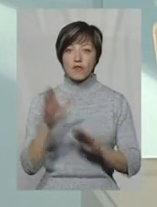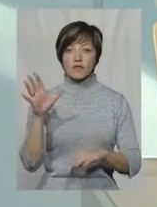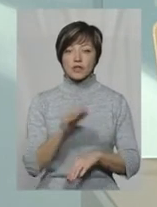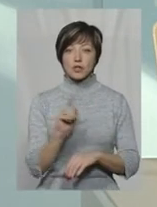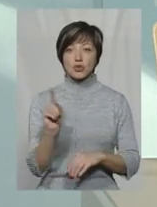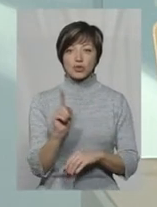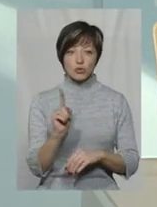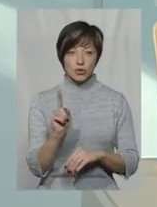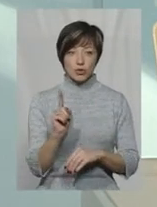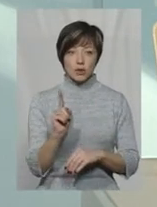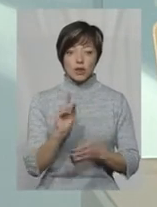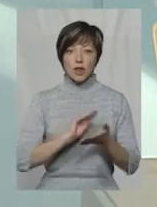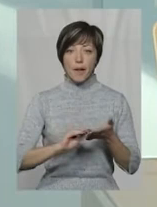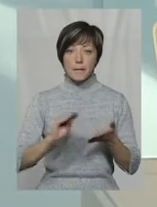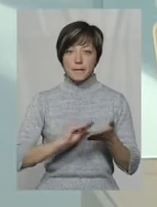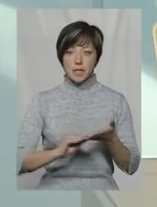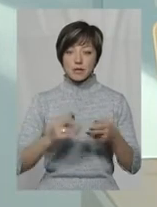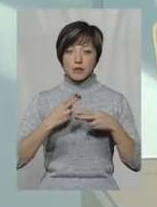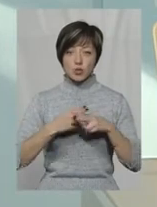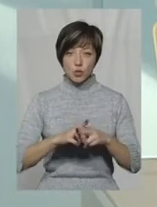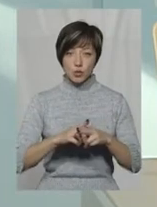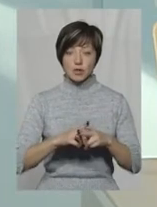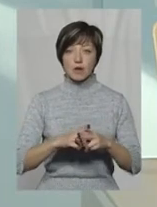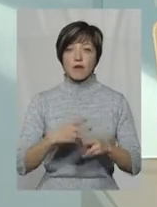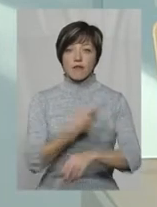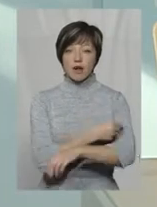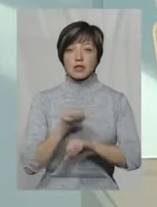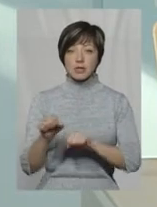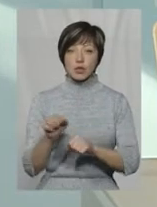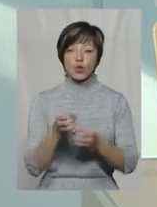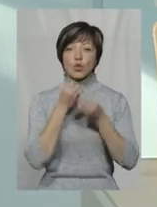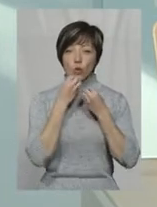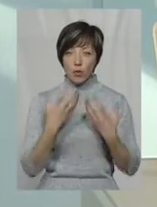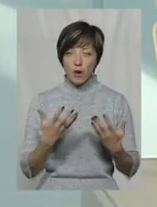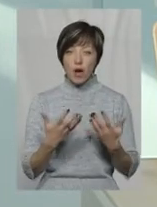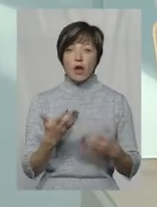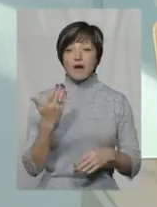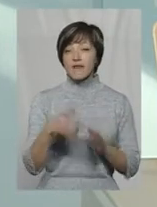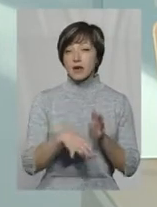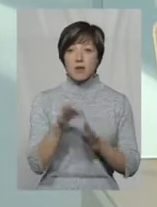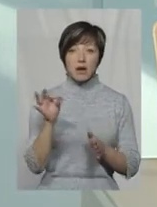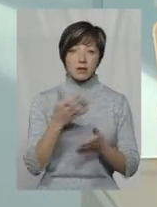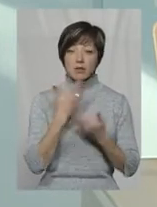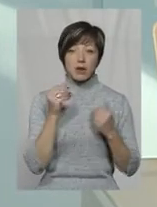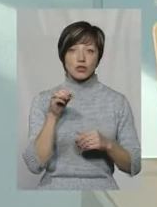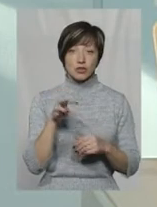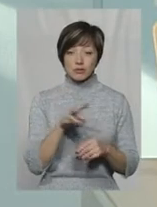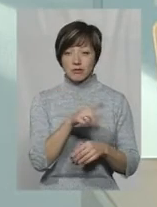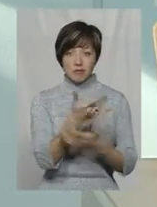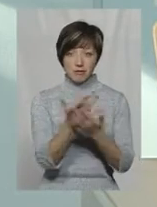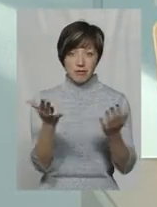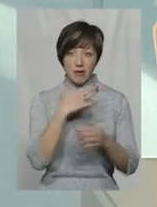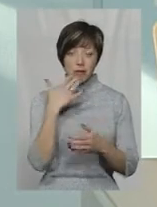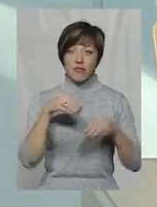що написані в інструкції, вакцина добра. Так що вибирати особо нема з чого.